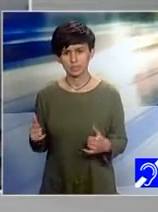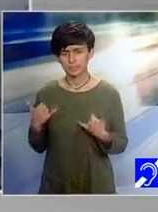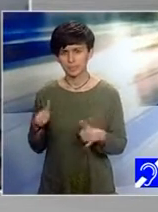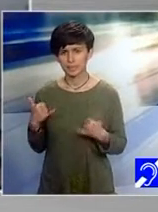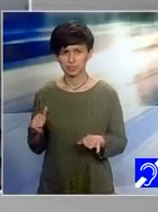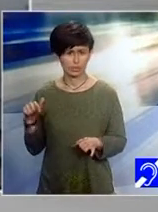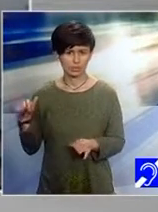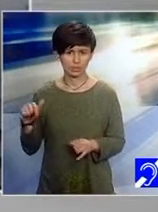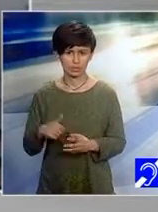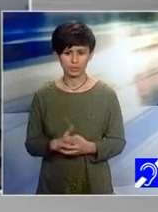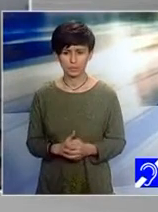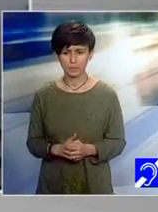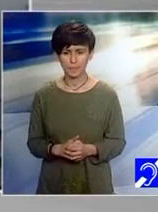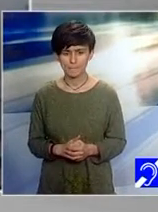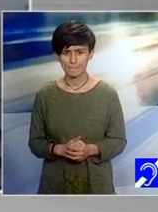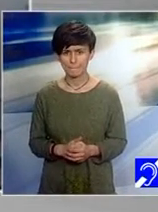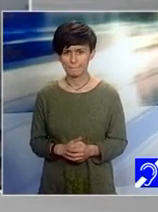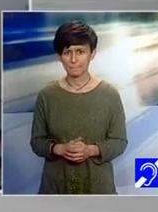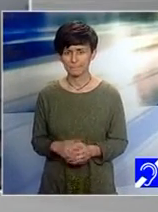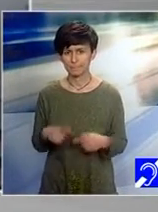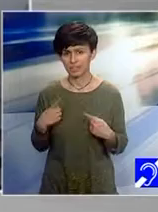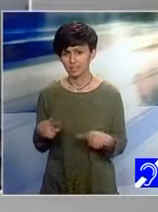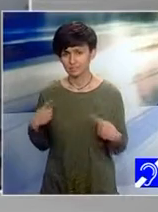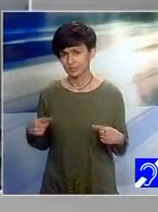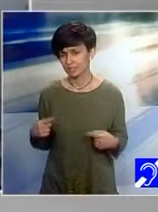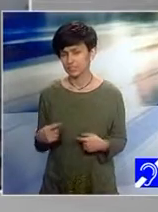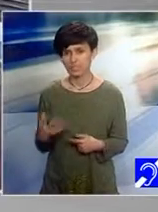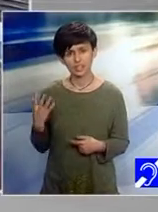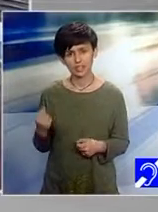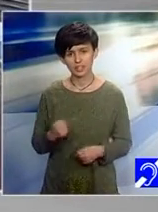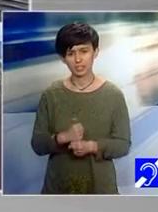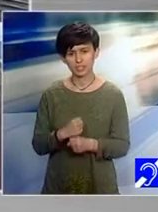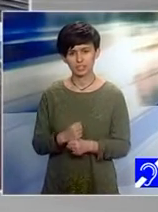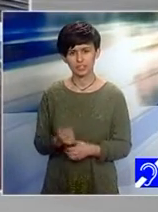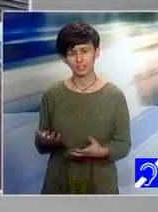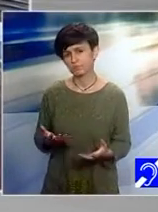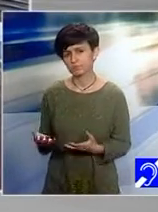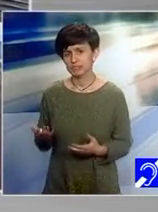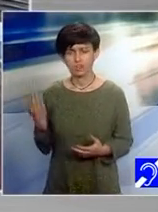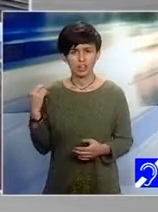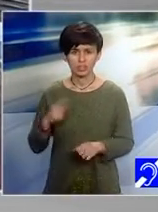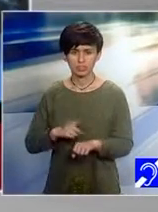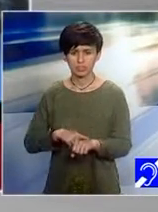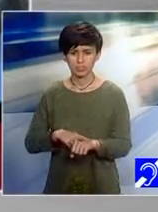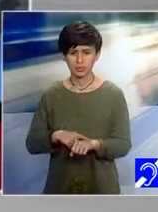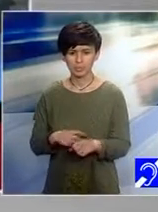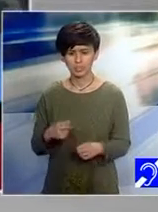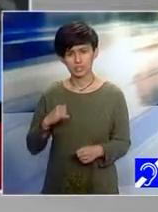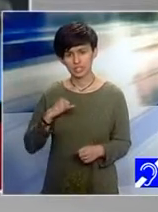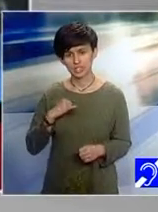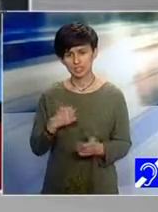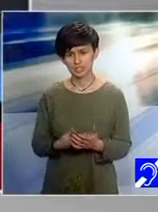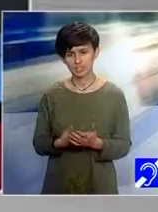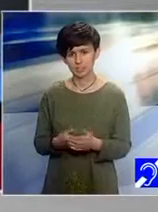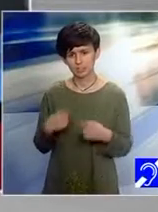acolo, fiecare ce anume poate a făcut, care au fost poate momentele cele mai interesante